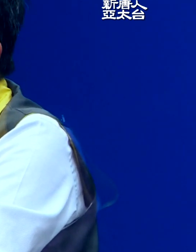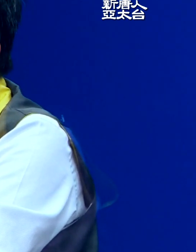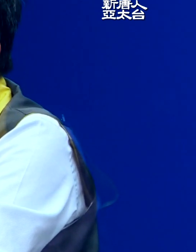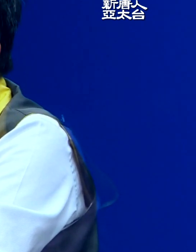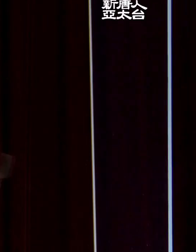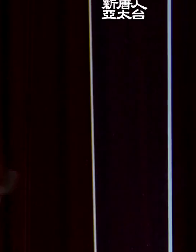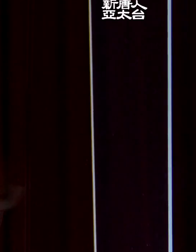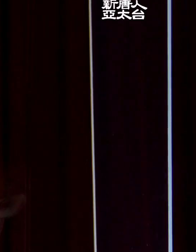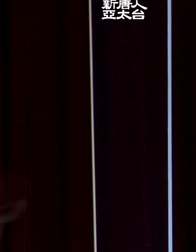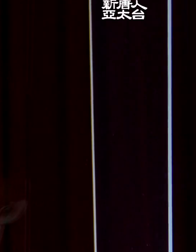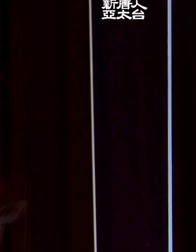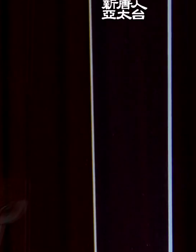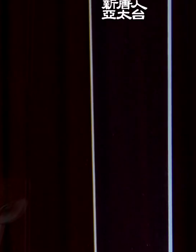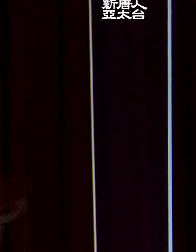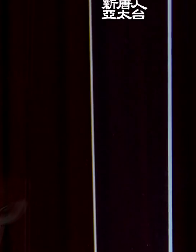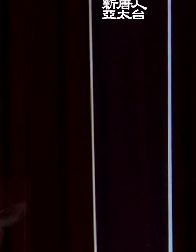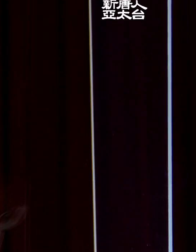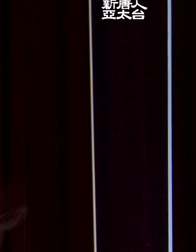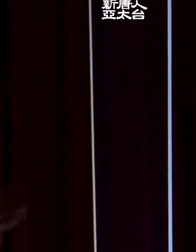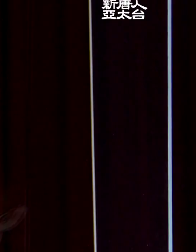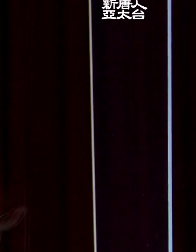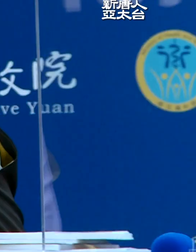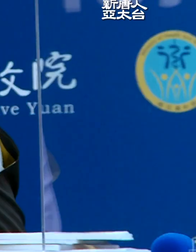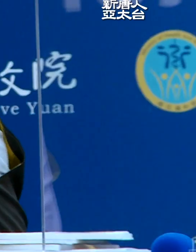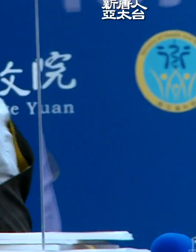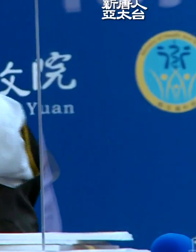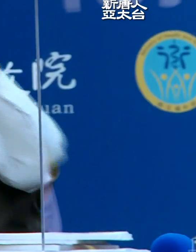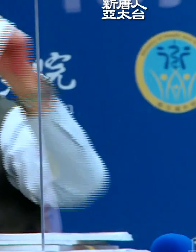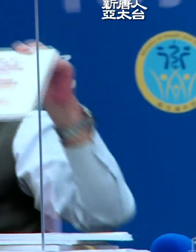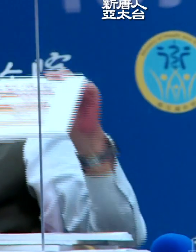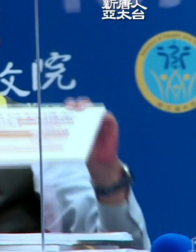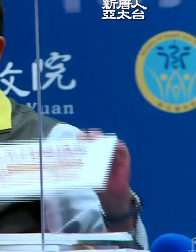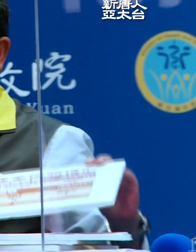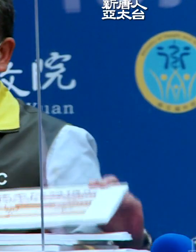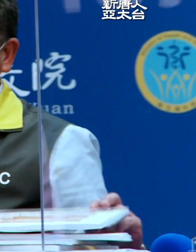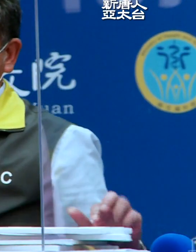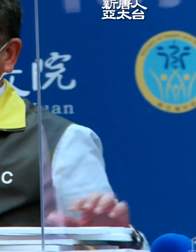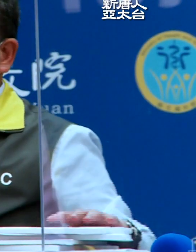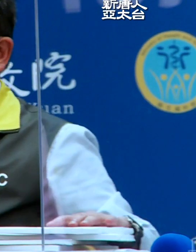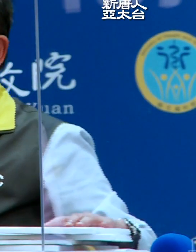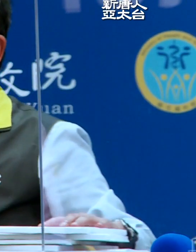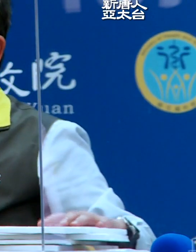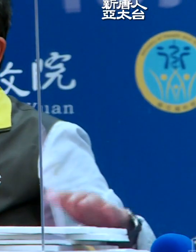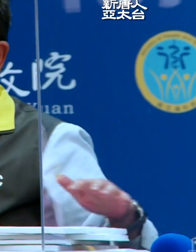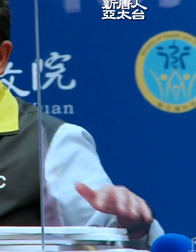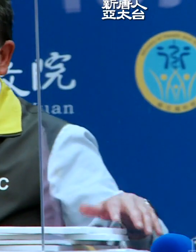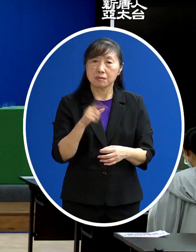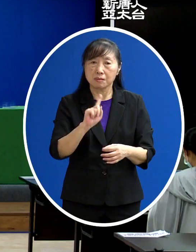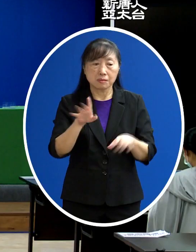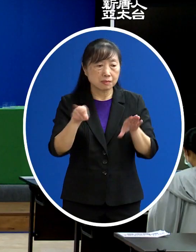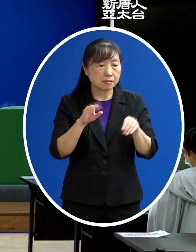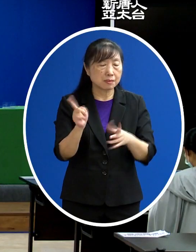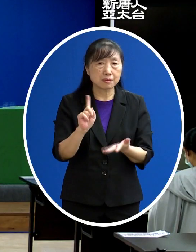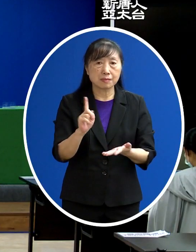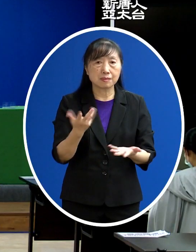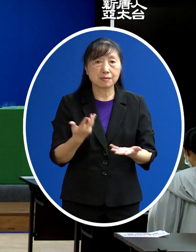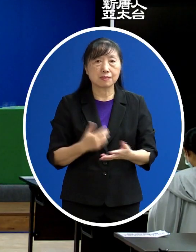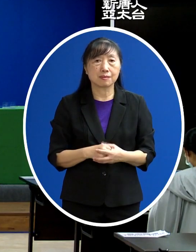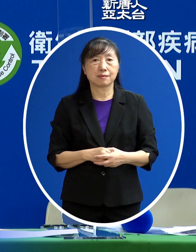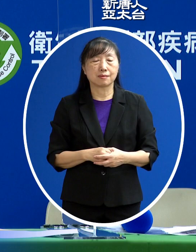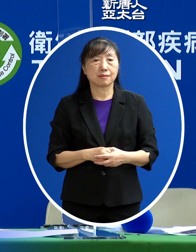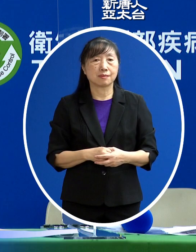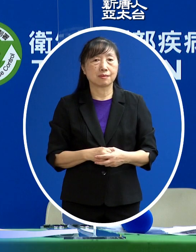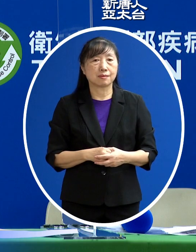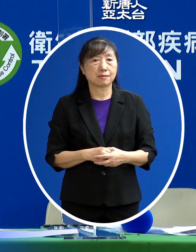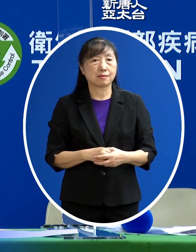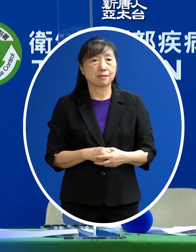Alpha 变异株， Delta 变异株可能性较大。对于外界猜测是否是和桃园机师案有关，陈时中说明：